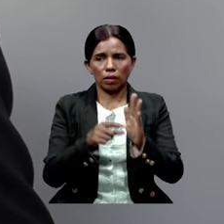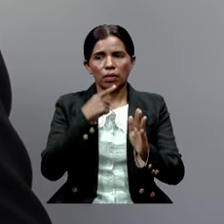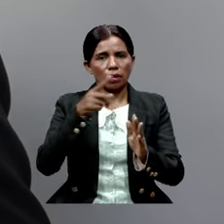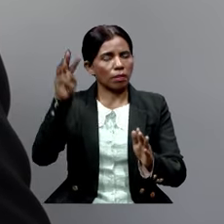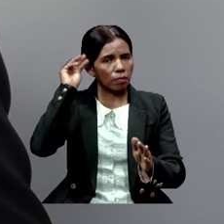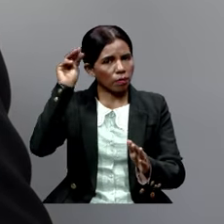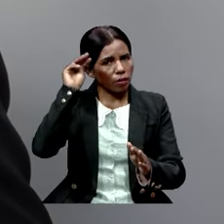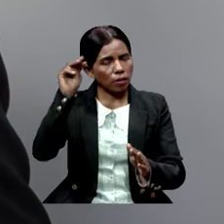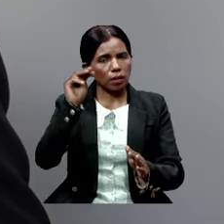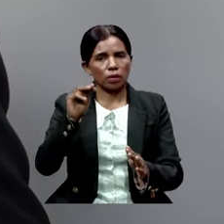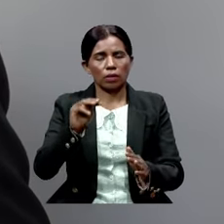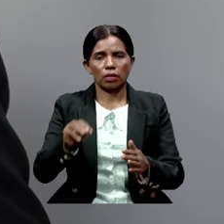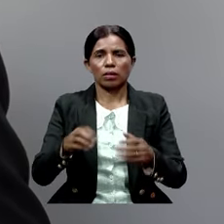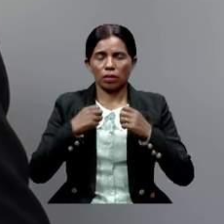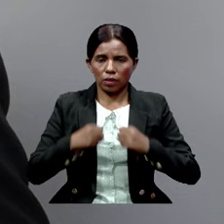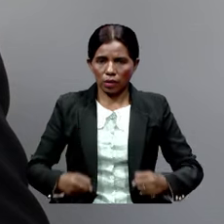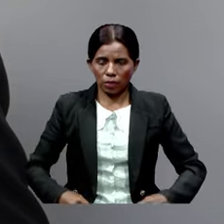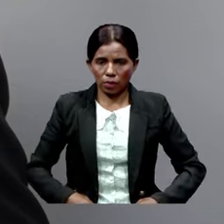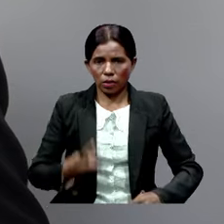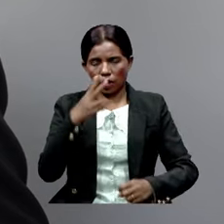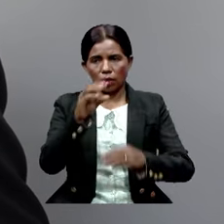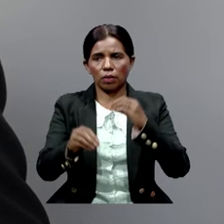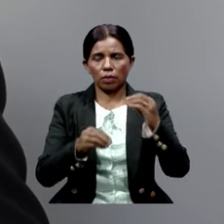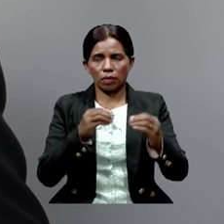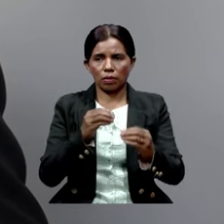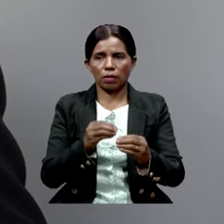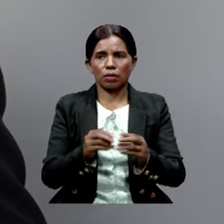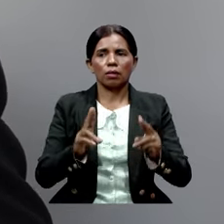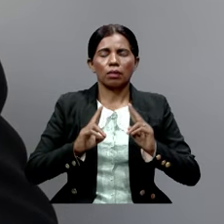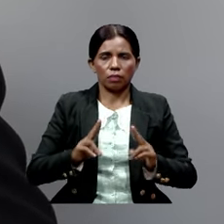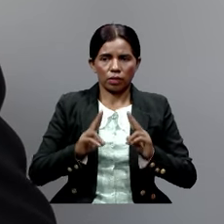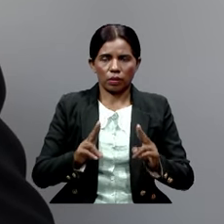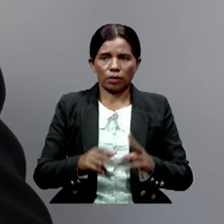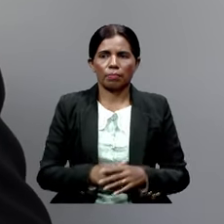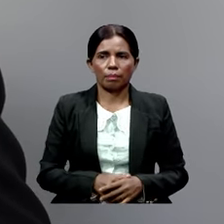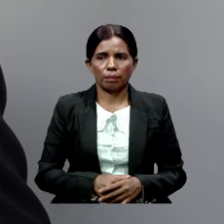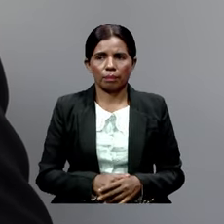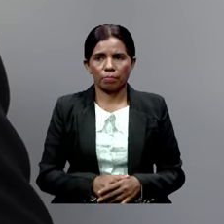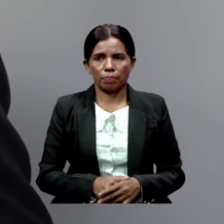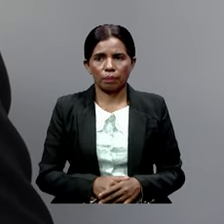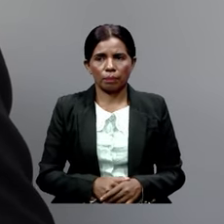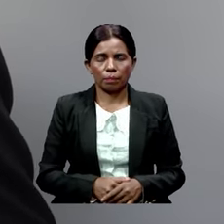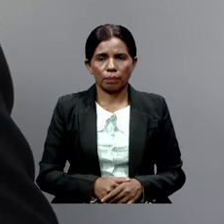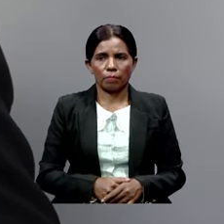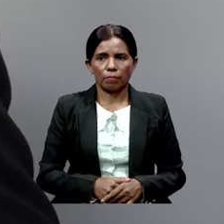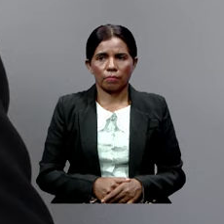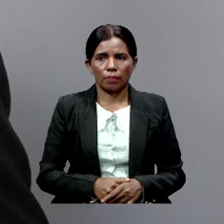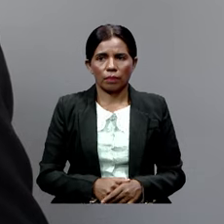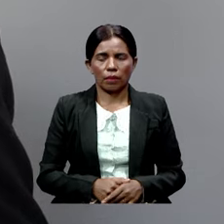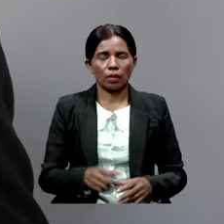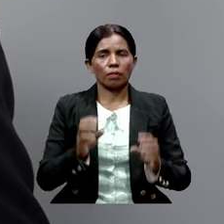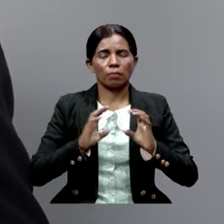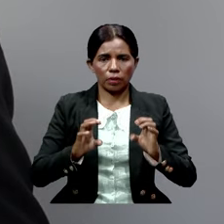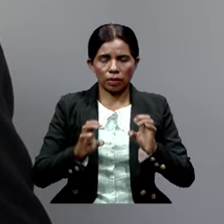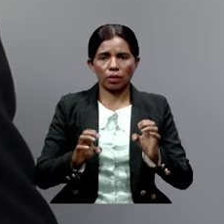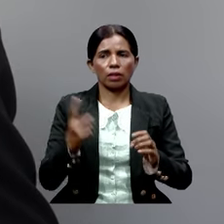minister Saudi atau lo akiji sahun yang karakter urgent ini ya. I mesum urgent itu muta